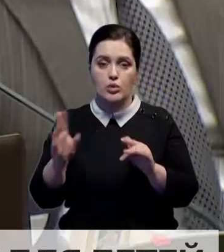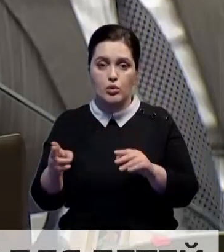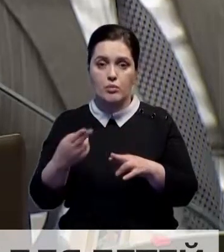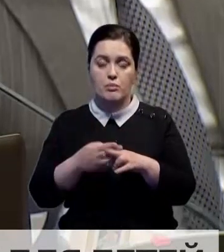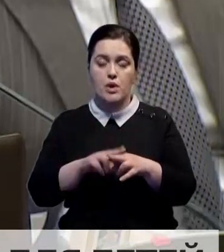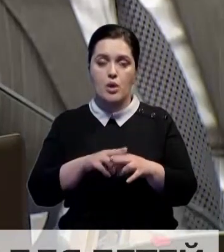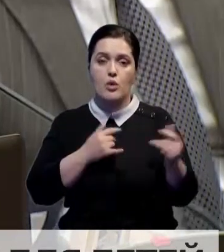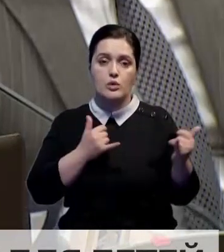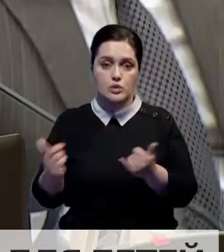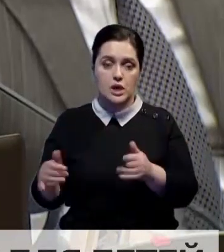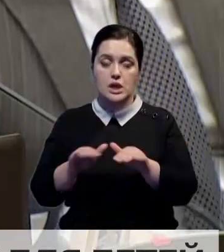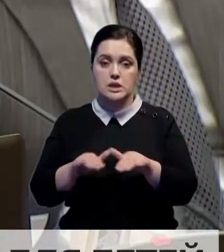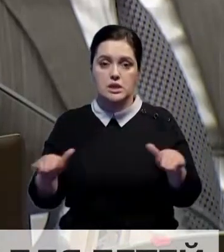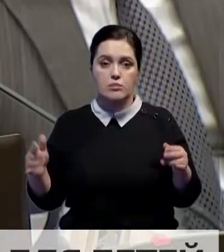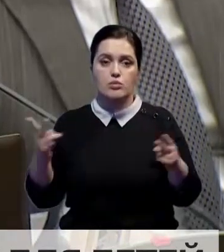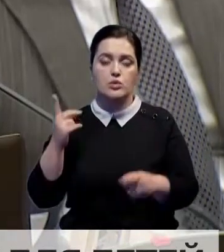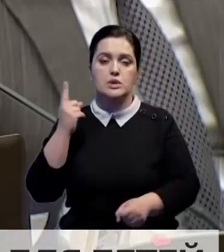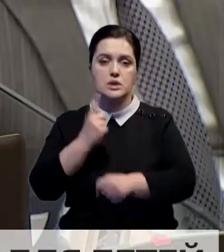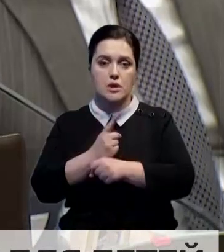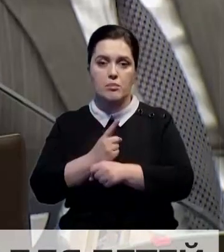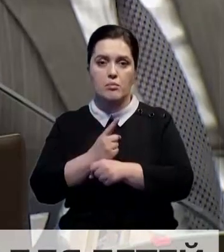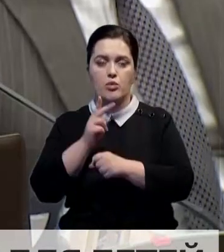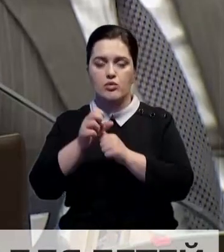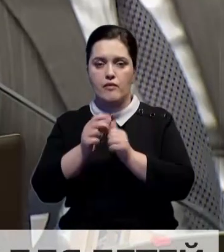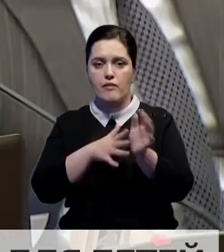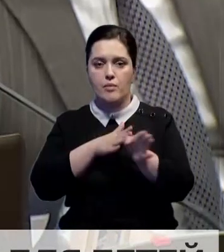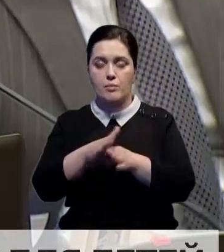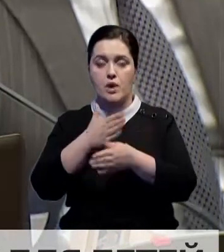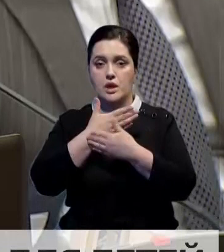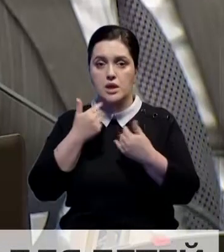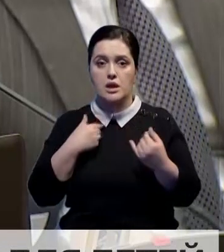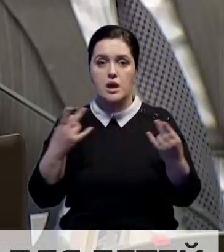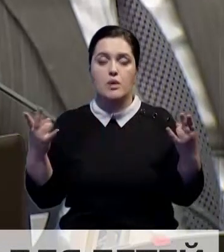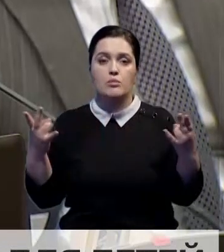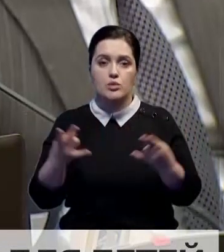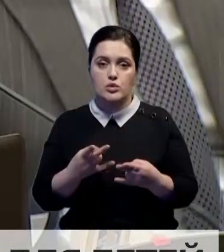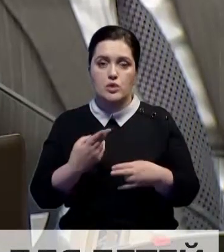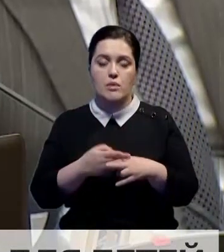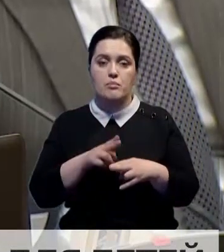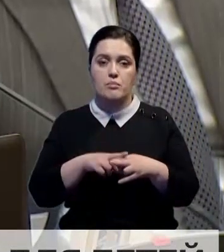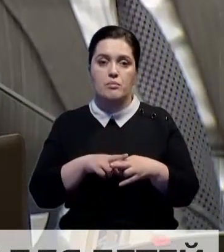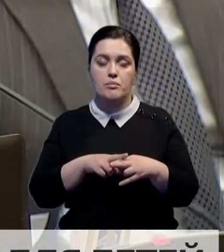услуги детям в Казахстане, следует запретить среди несовершеннолетних. Нам нужно сформировать